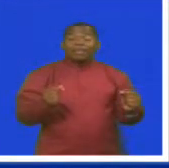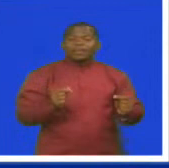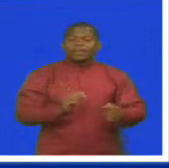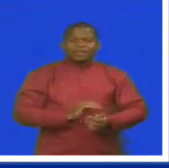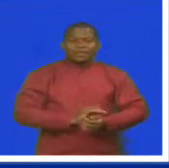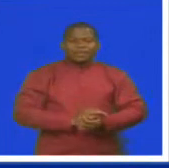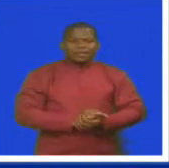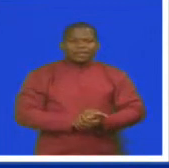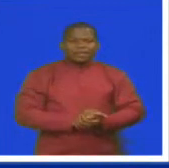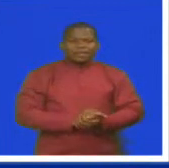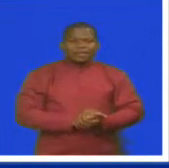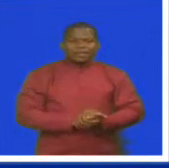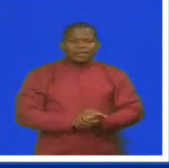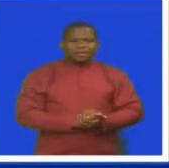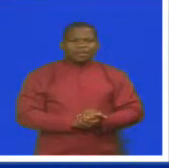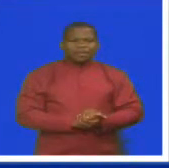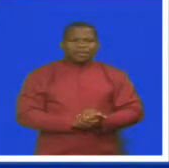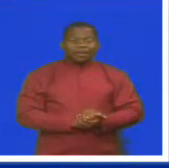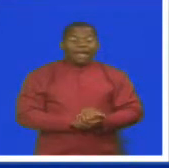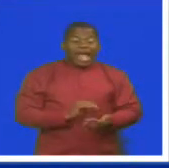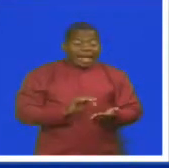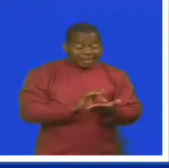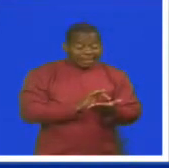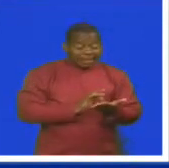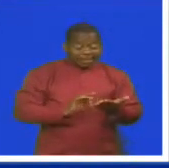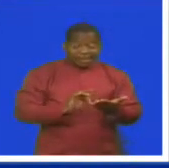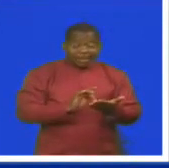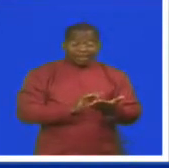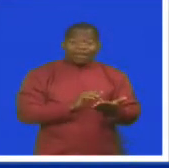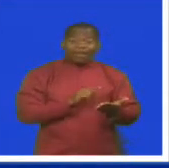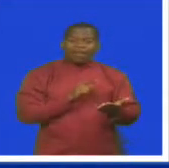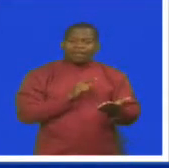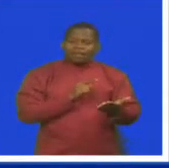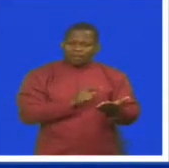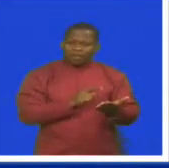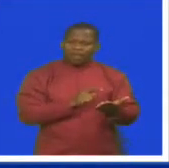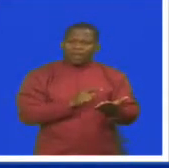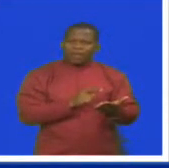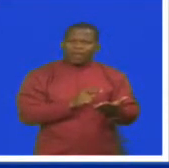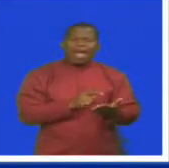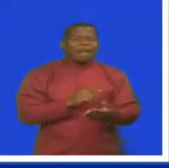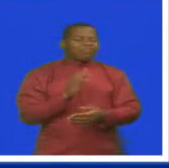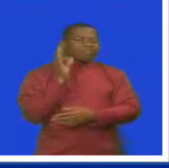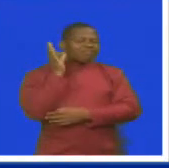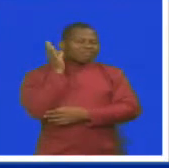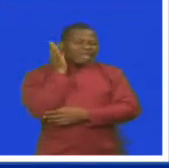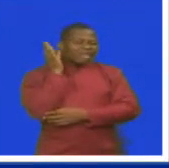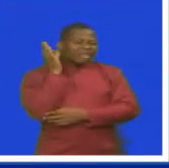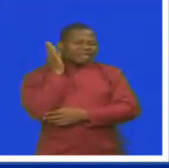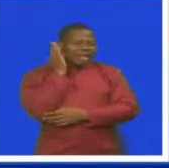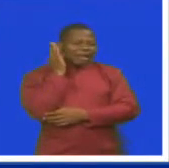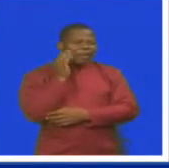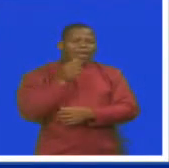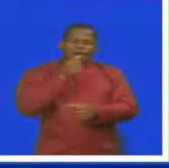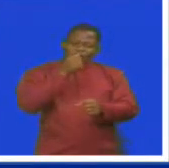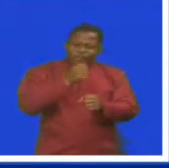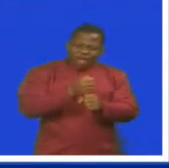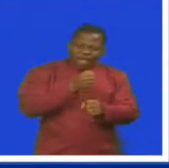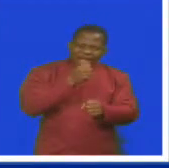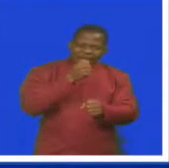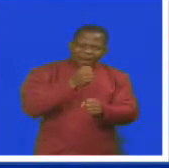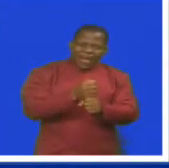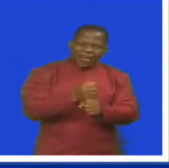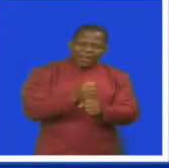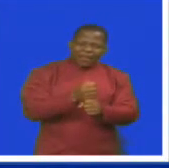kuloko lesikumemetelako silethele sidi babe sisayikuthobe usasebenta lo msebenti. Embikweni lothunyelwe